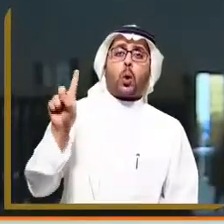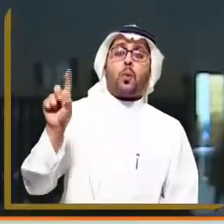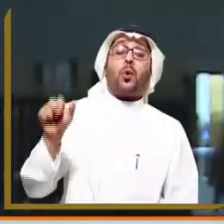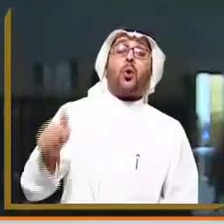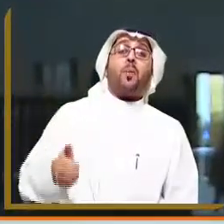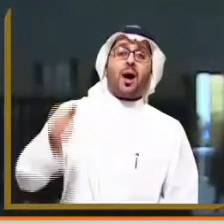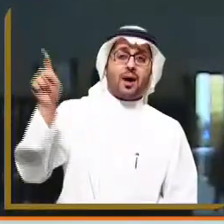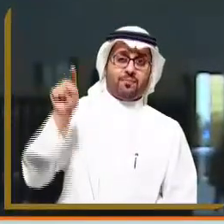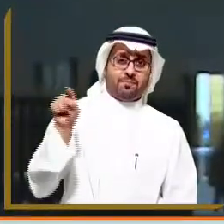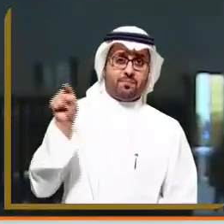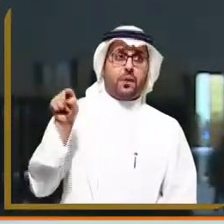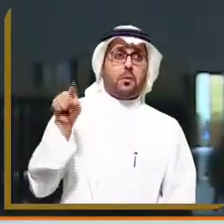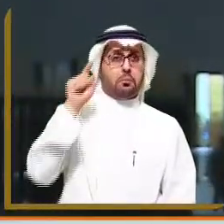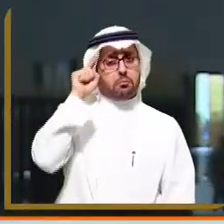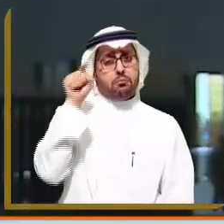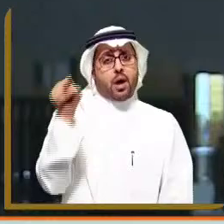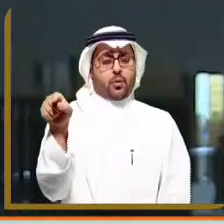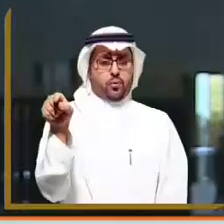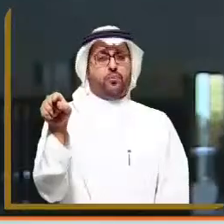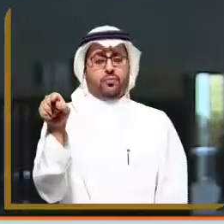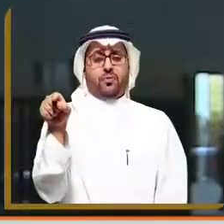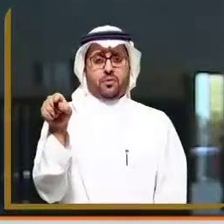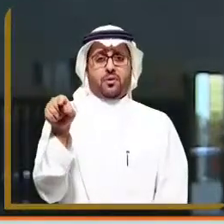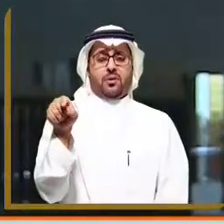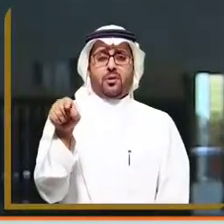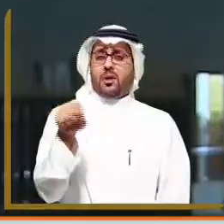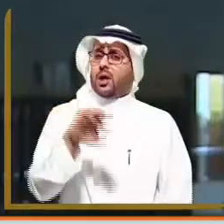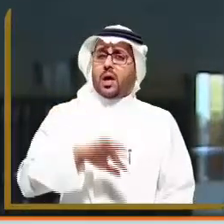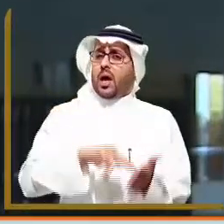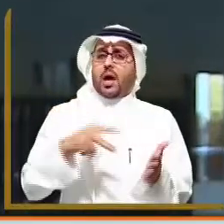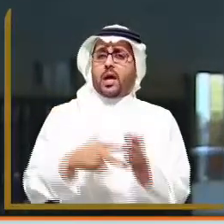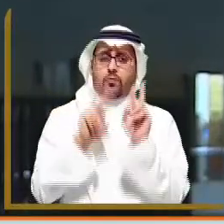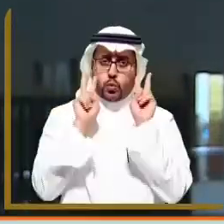واستقبال المصلين بمسجد قباء في هذه الأيام المباركة.